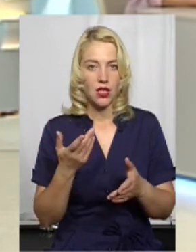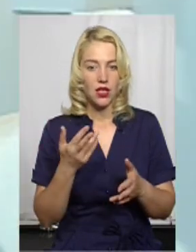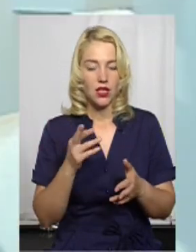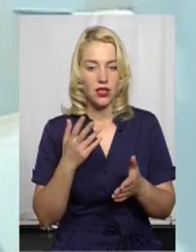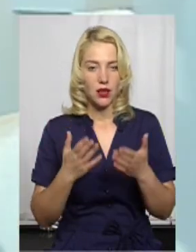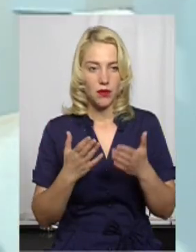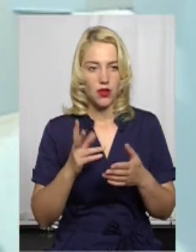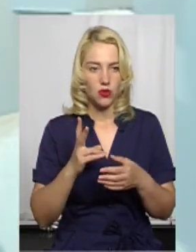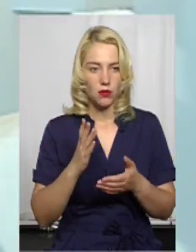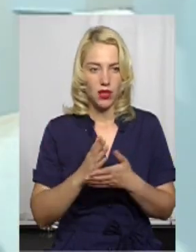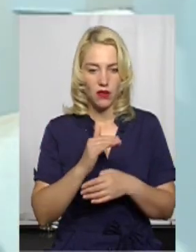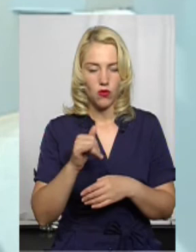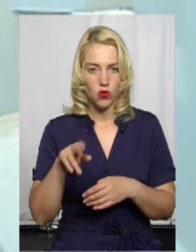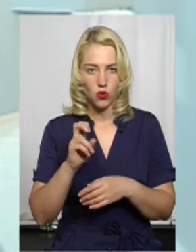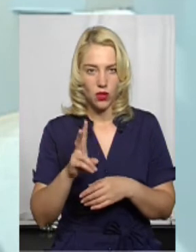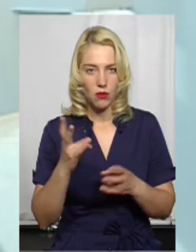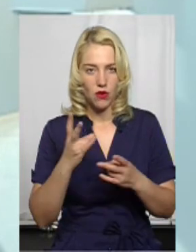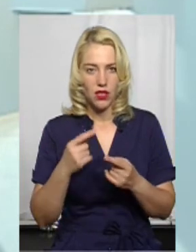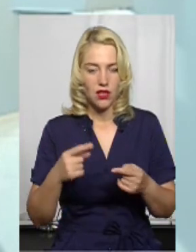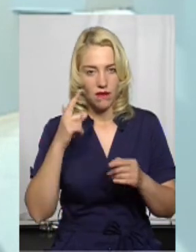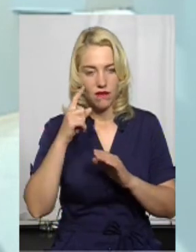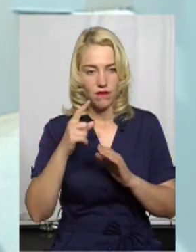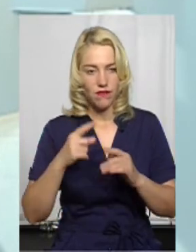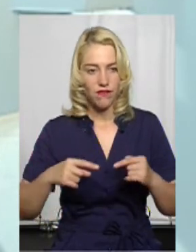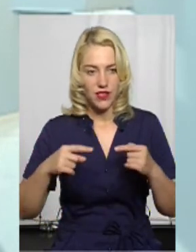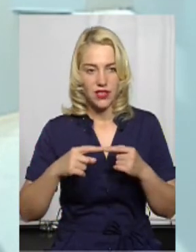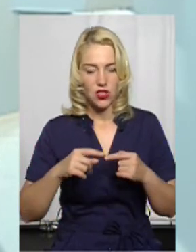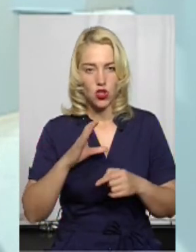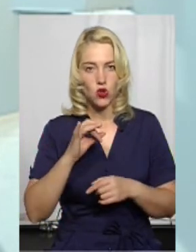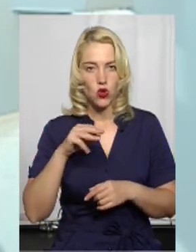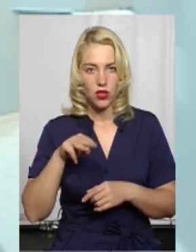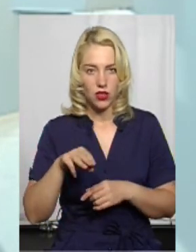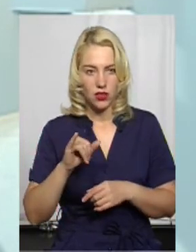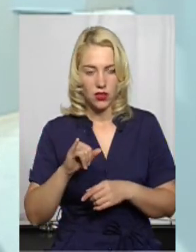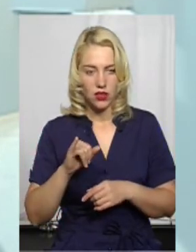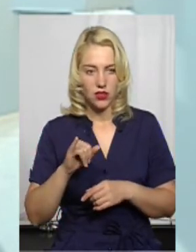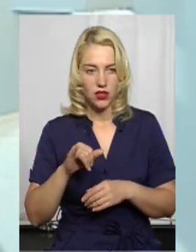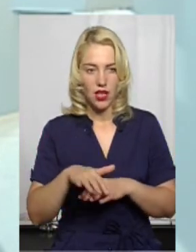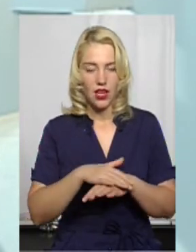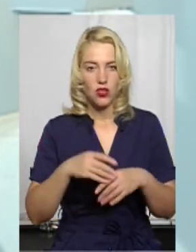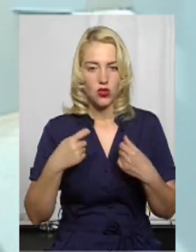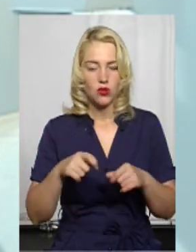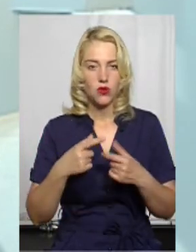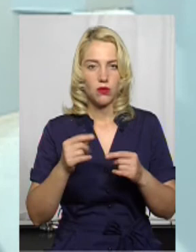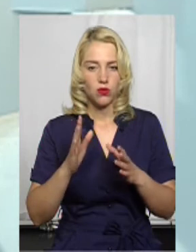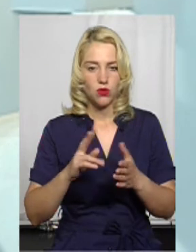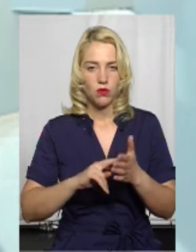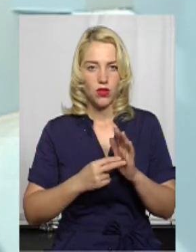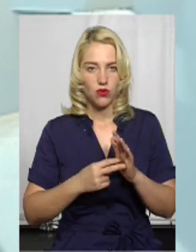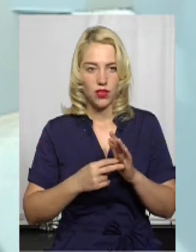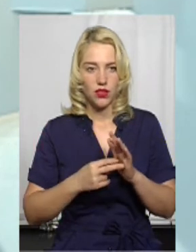ті, хто мають садити фундука, повинні визначитися насамперед з сортами і з ринком збуту, де вони будуть